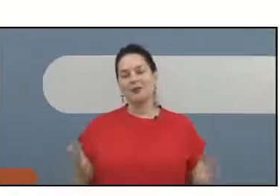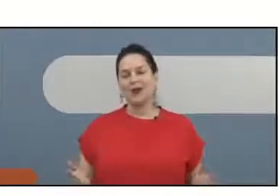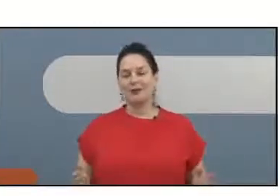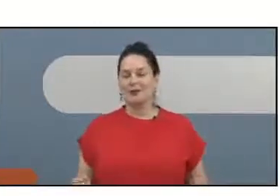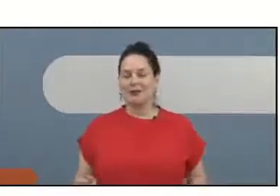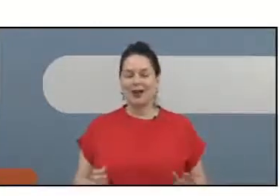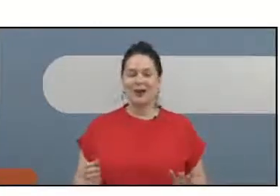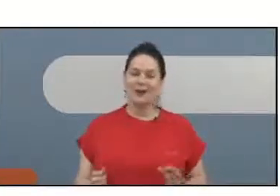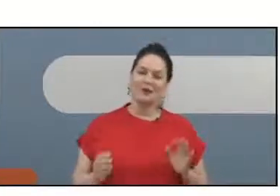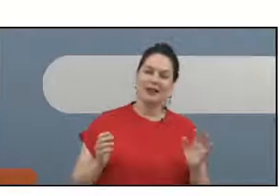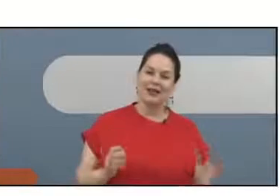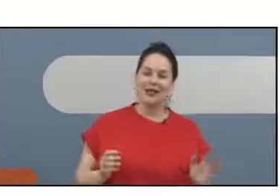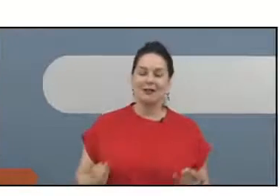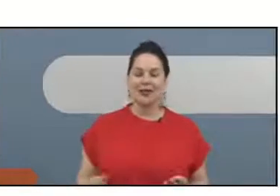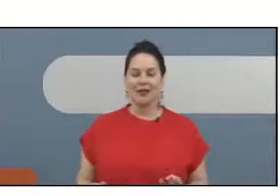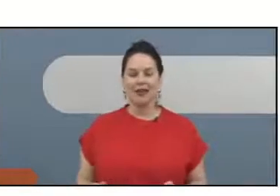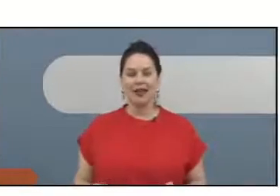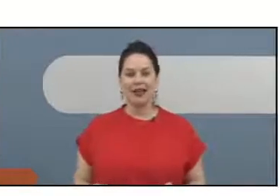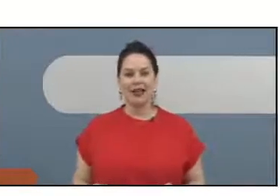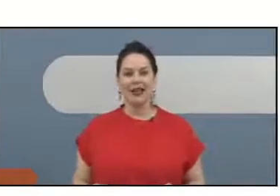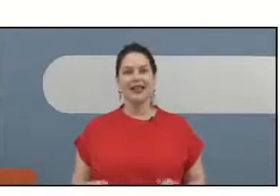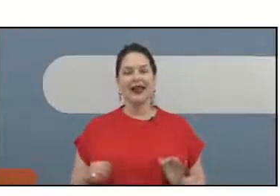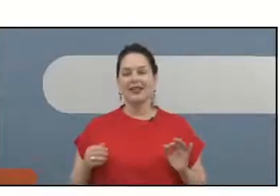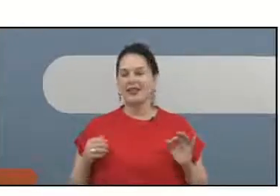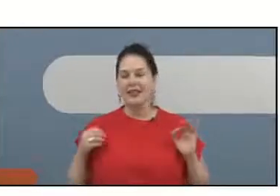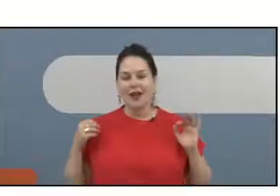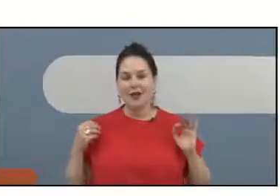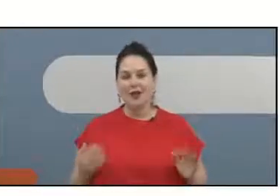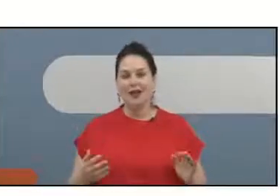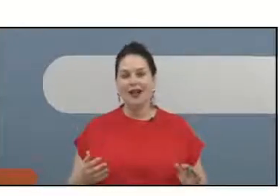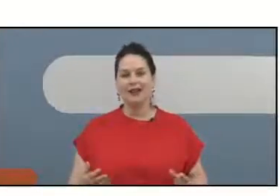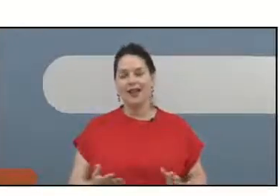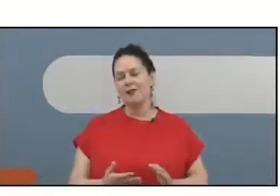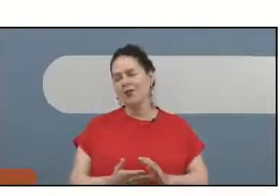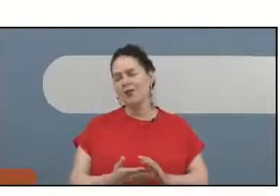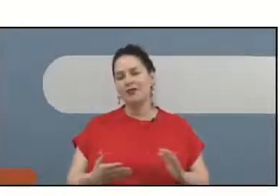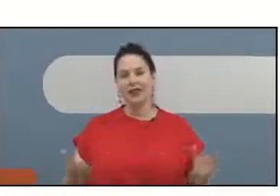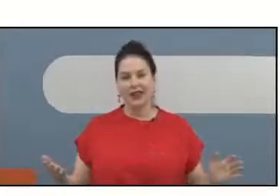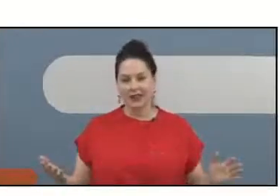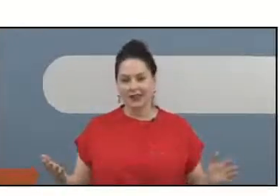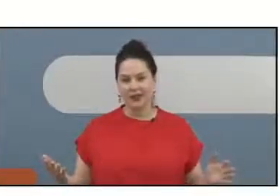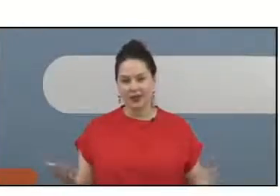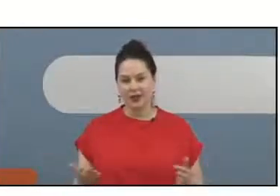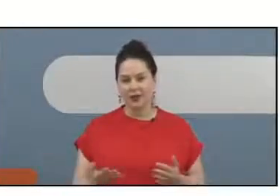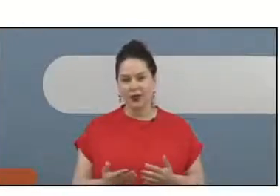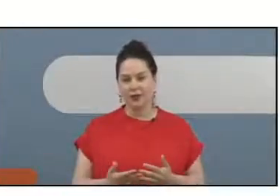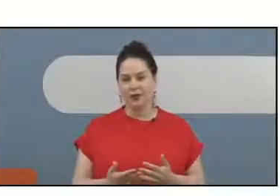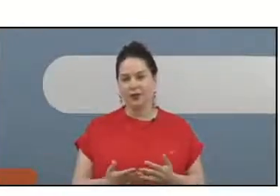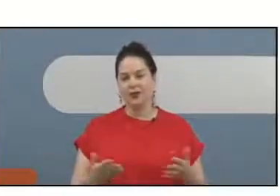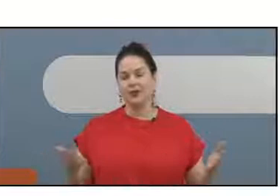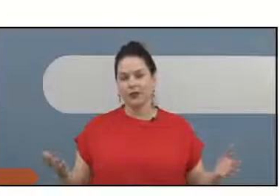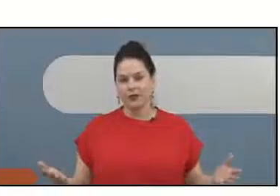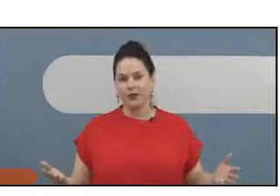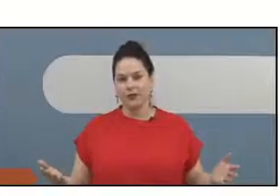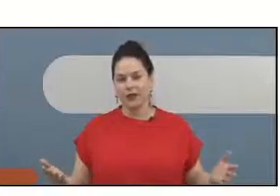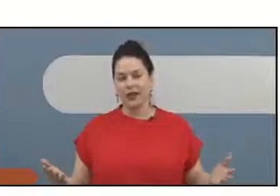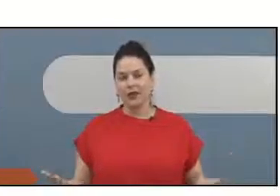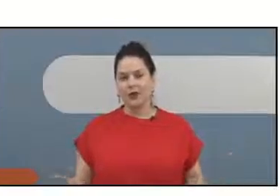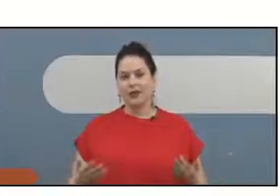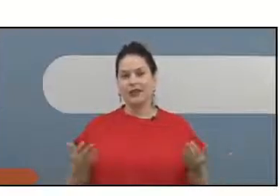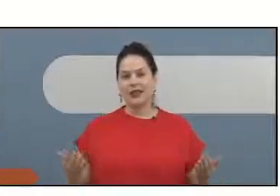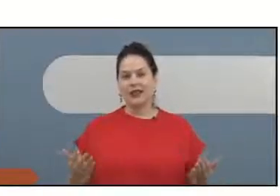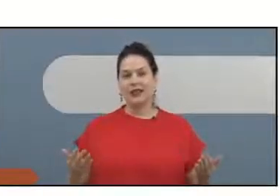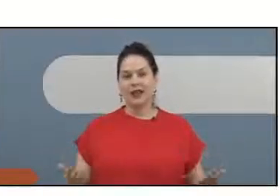למעלה, אנחנו גם שרים בזמן האחרון, בן אדם עלה למעלה עלה, זה נכון, האדם הוא מבריק, דדלוס היו לו המצאות